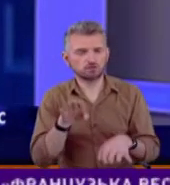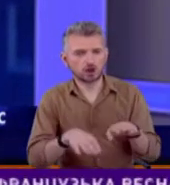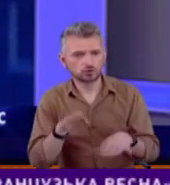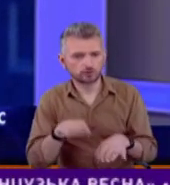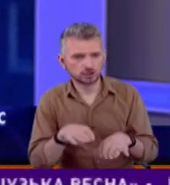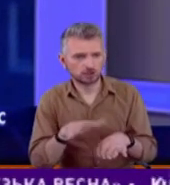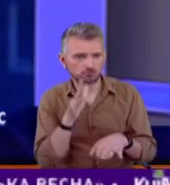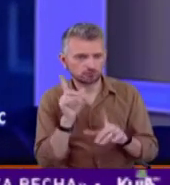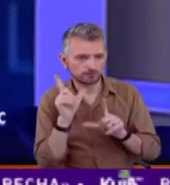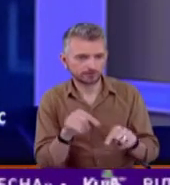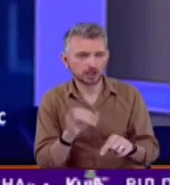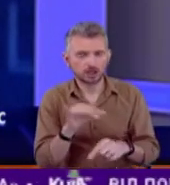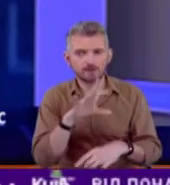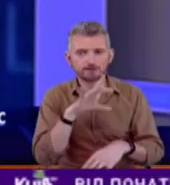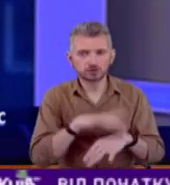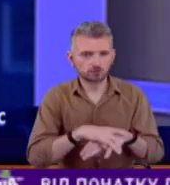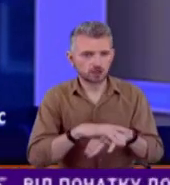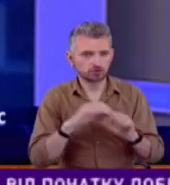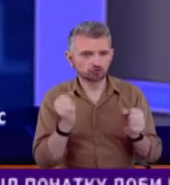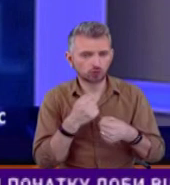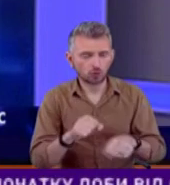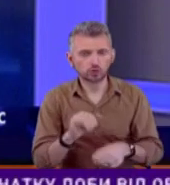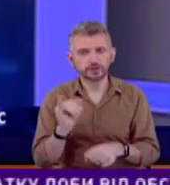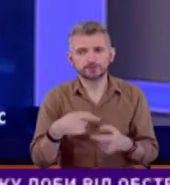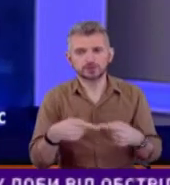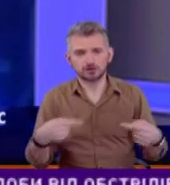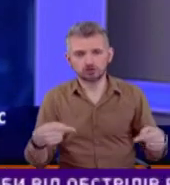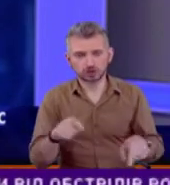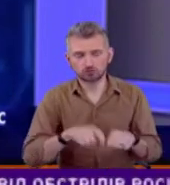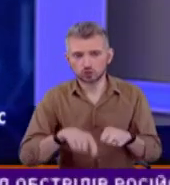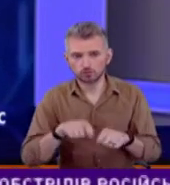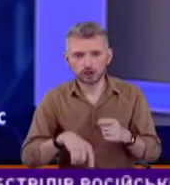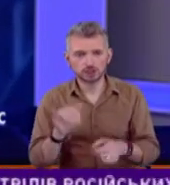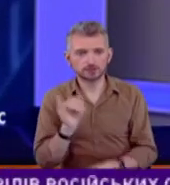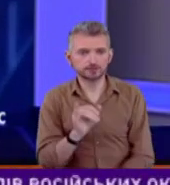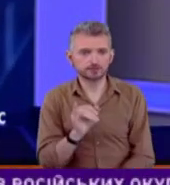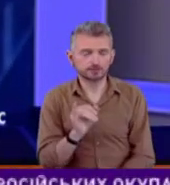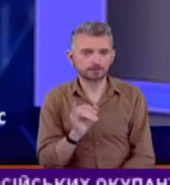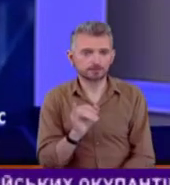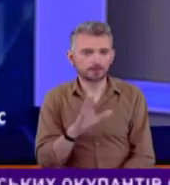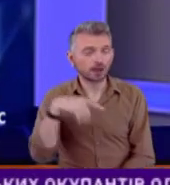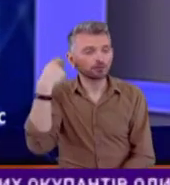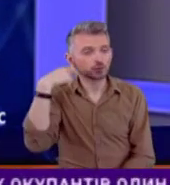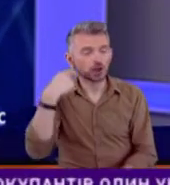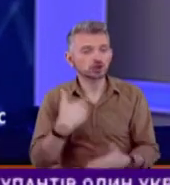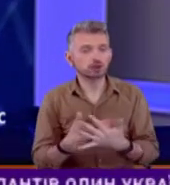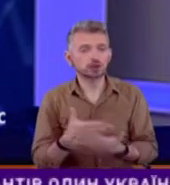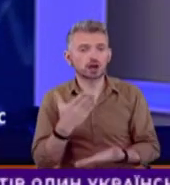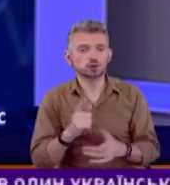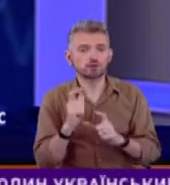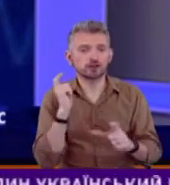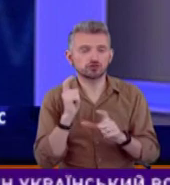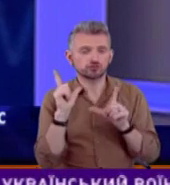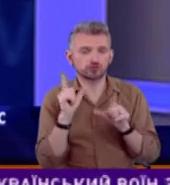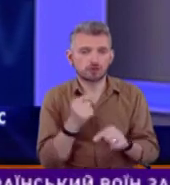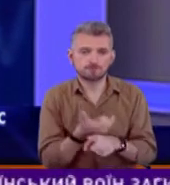в русі, і фіксувати скорість, і інші речі контролювати. І в Туреччині, наприклад, якщо вантажівка йде